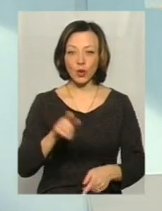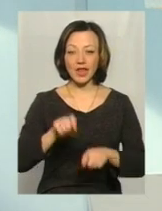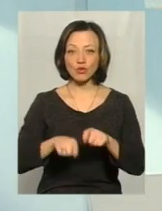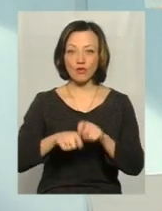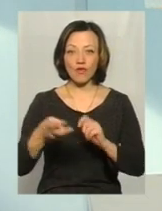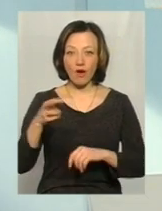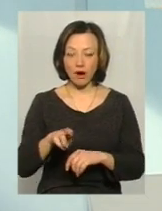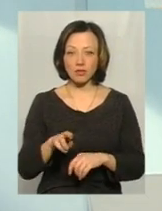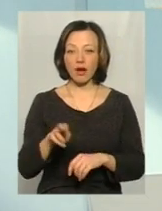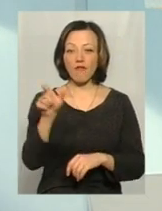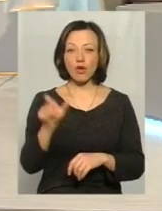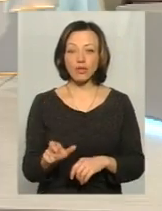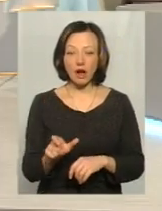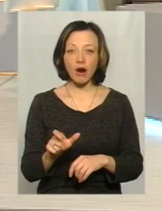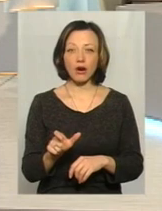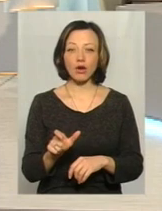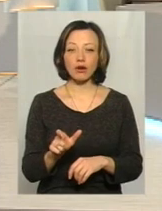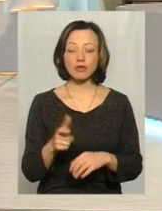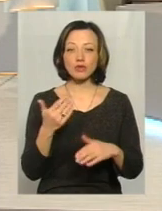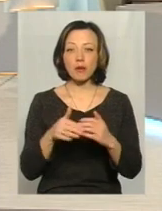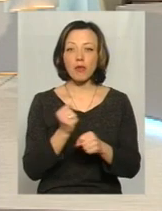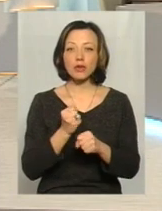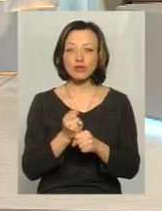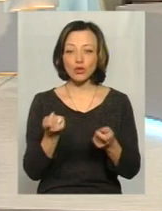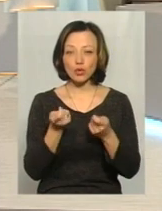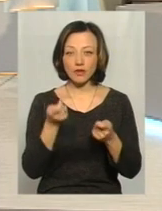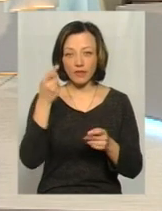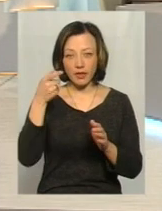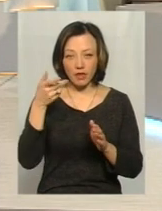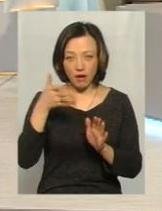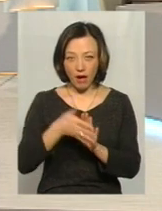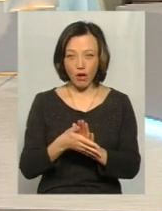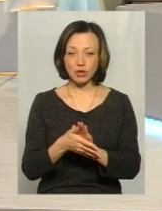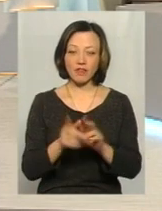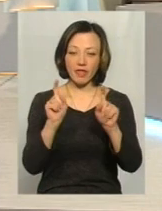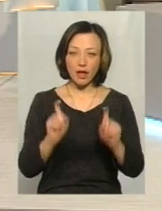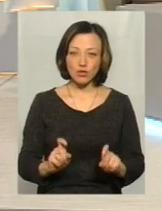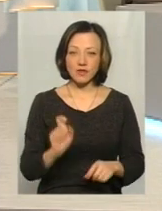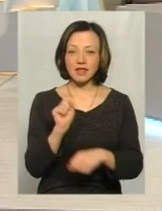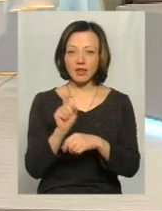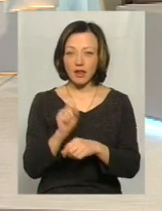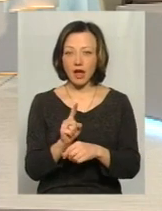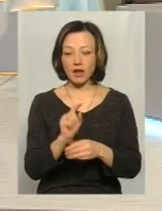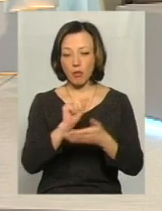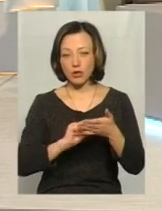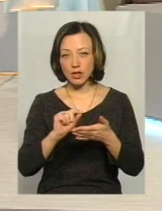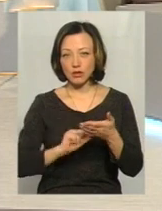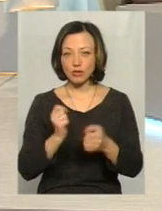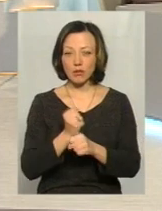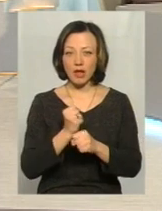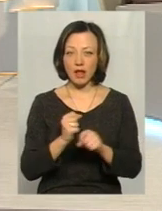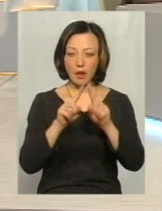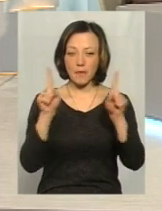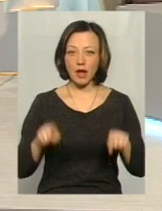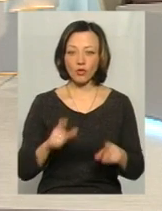тестування, вона хоча б попрацювала хоч трошечки, вникаючи в тестові завдання, позначки зробила на бланку